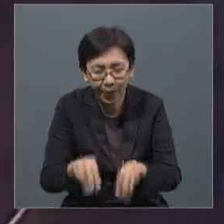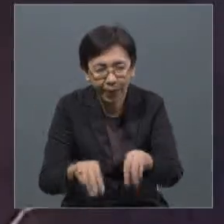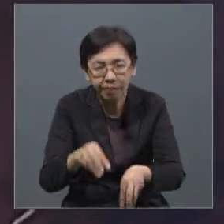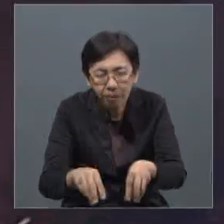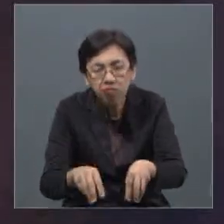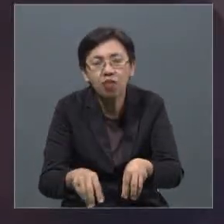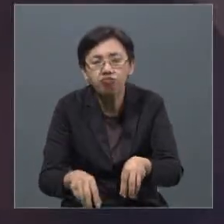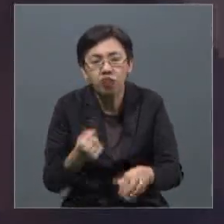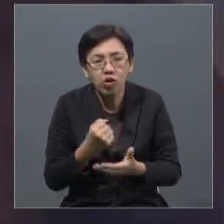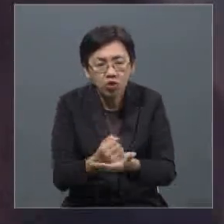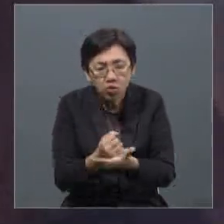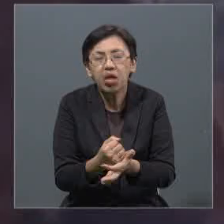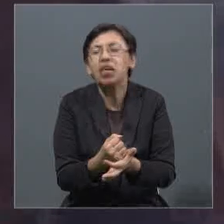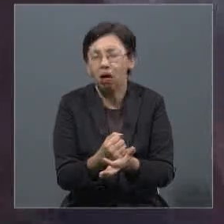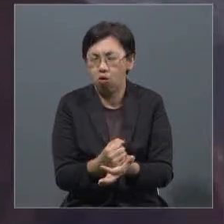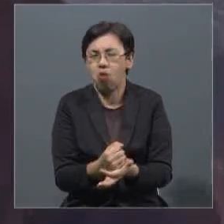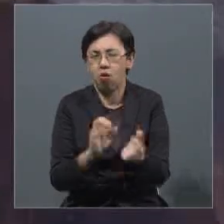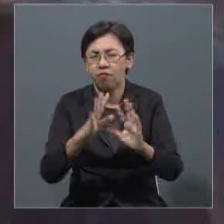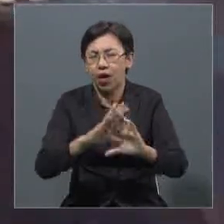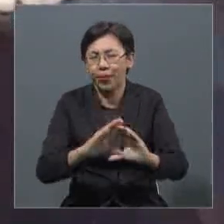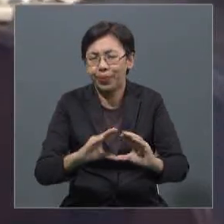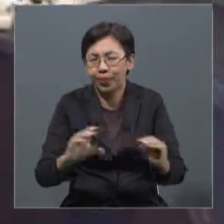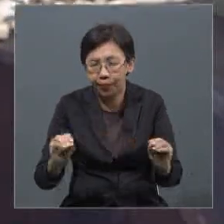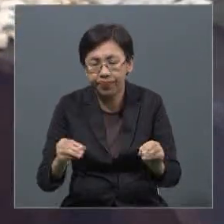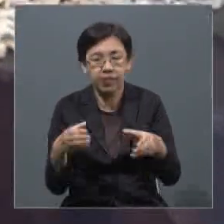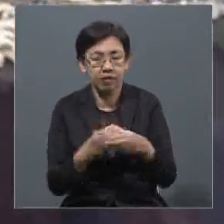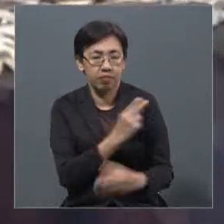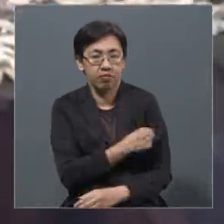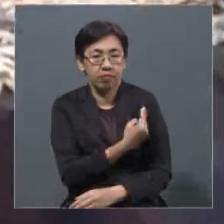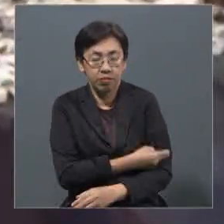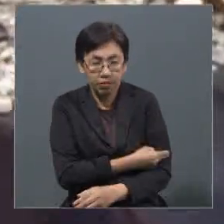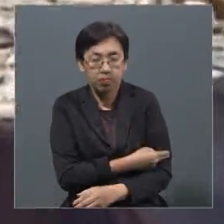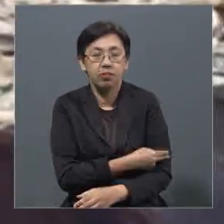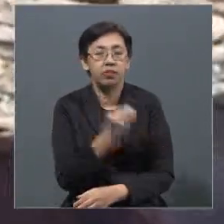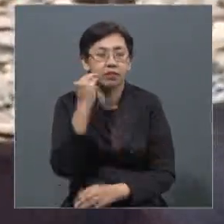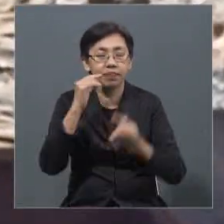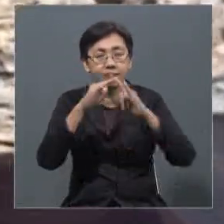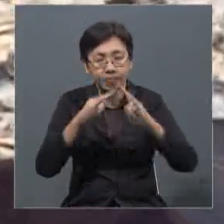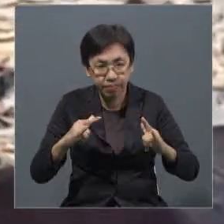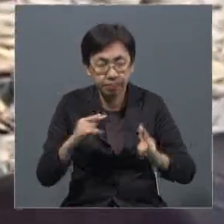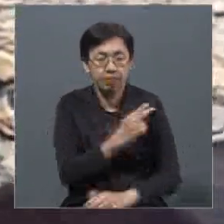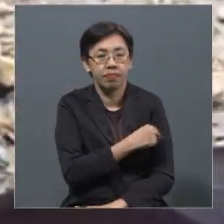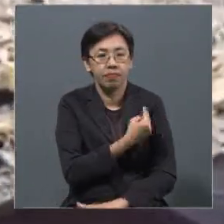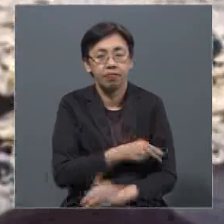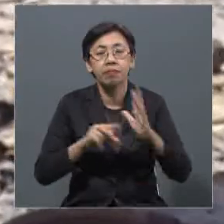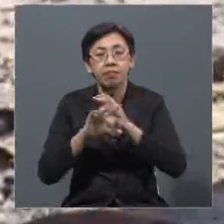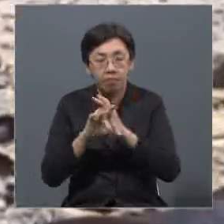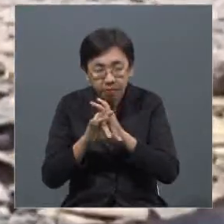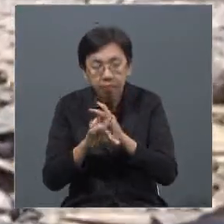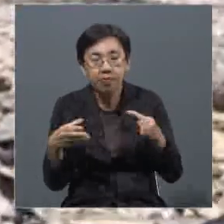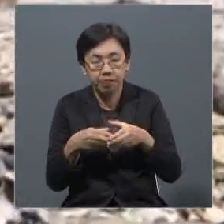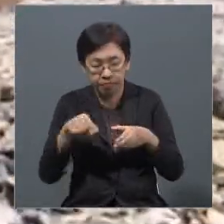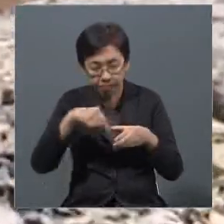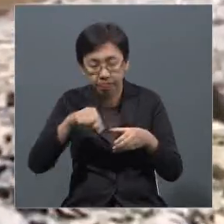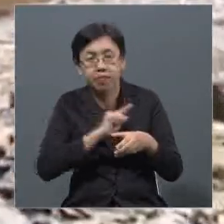เพลิงครั้งนี้นะครับเพราะว่าอันตรายค่อนข้างสูงในขณะที่ทีมแพทย์จากโรงพยาบาลบ้านค่ายแล้วก็โรงพยาบาลระยองเขาก็มาตั้งหน่วยเคลื่อนที่คอย